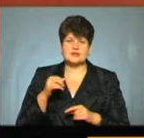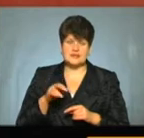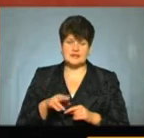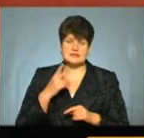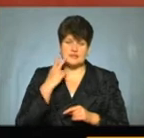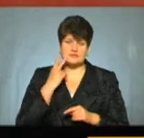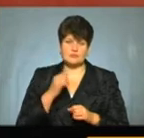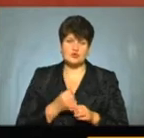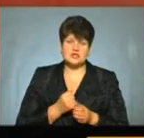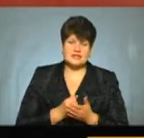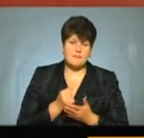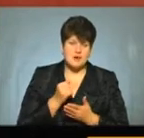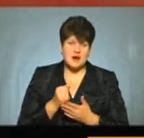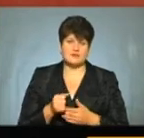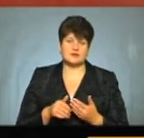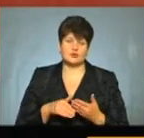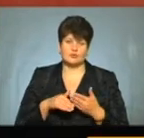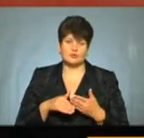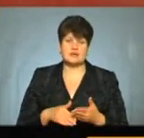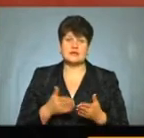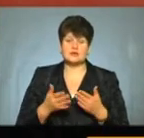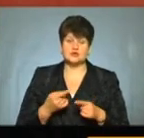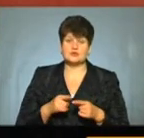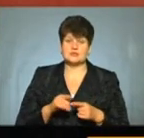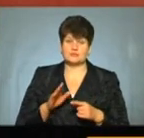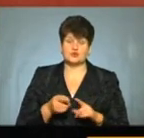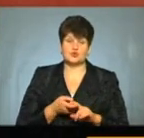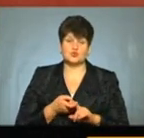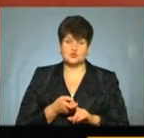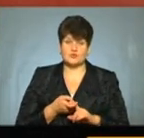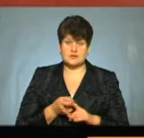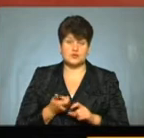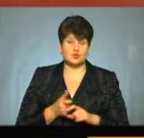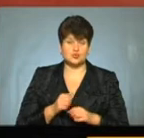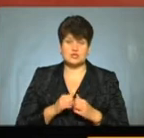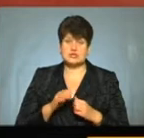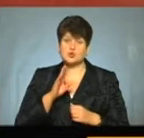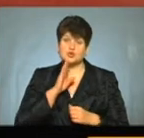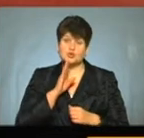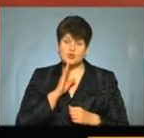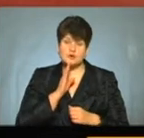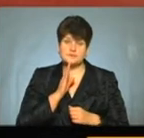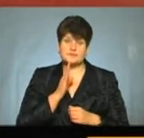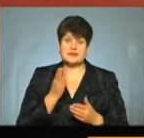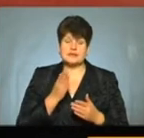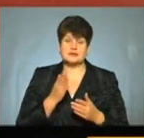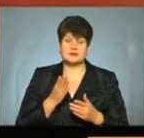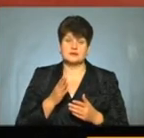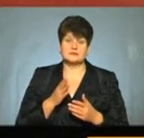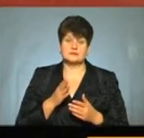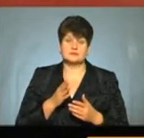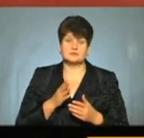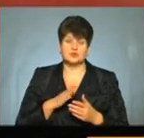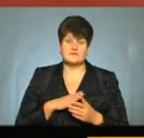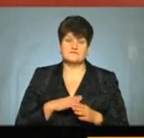направити, допомогти. І якщо це буде, наприклад, стосуватися дуже часто у жінок, які були